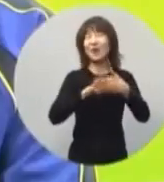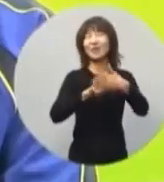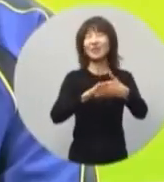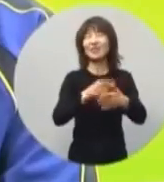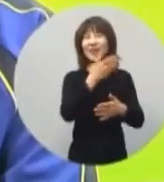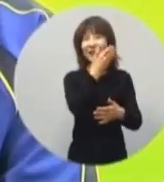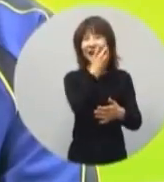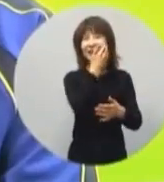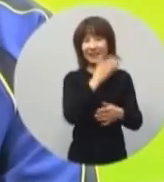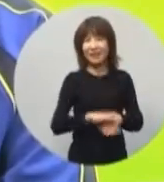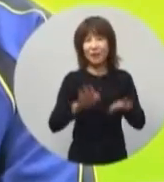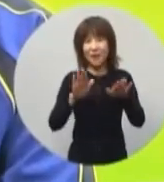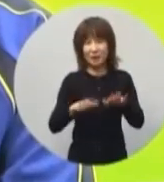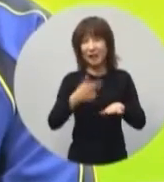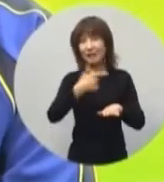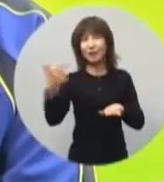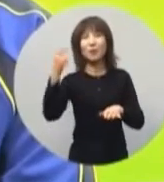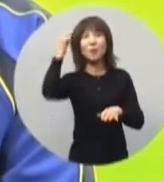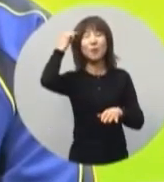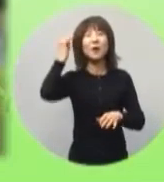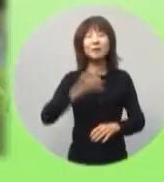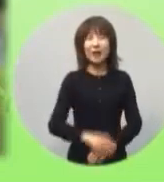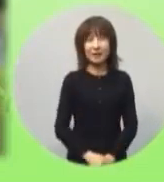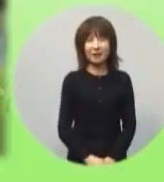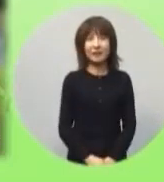かなって今はすごい思います。